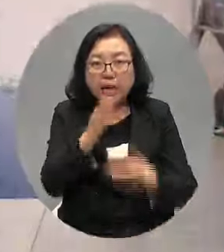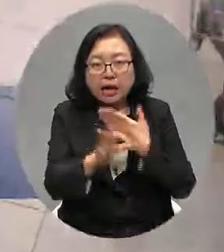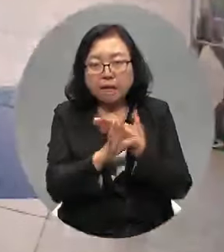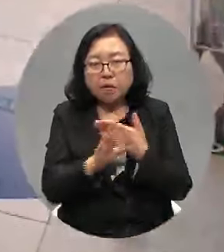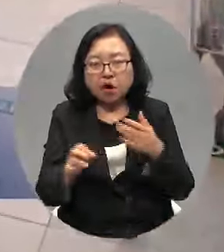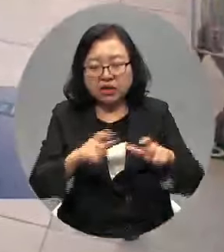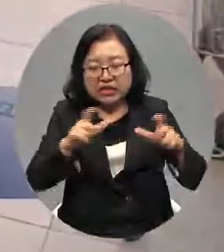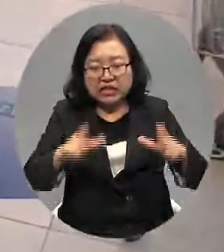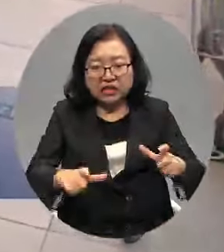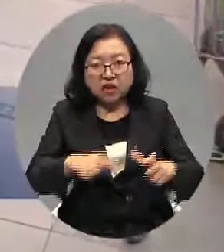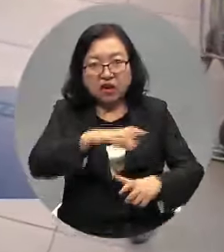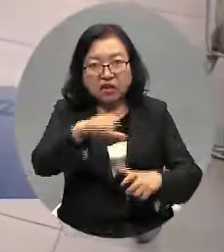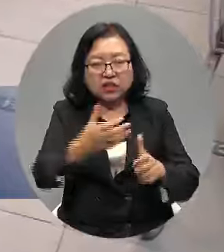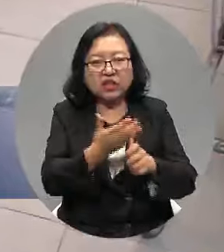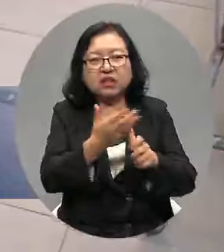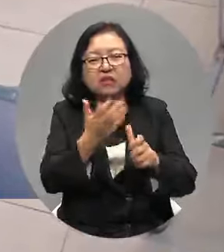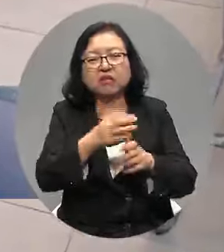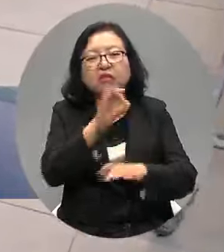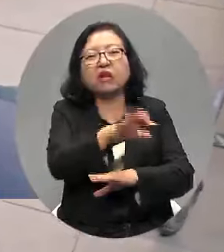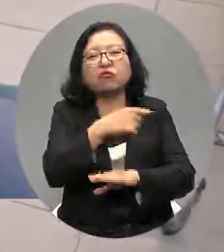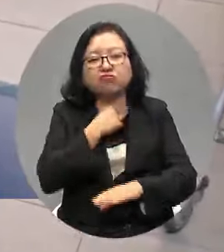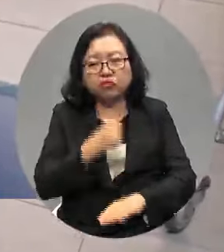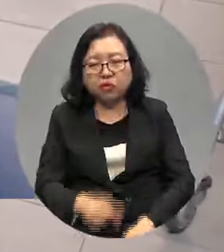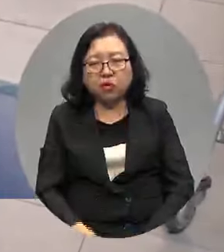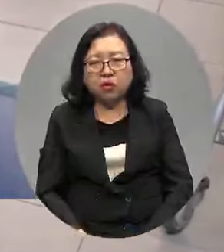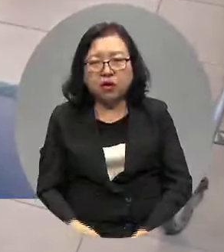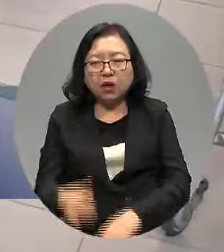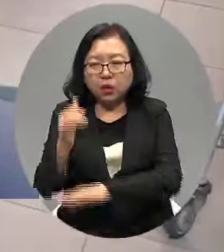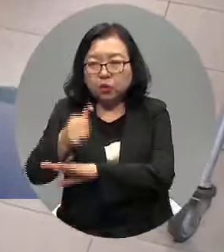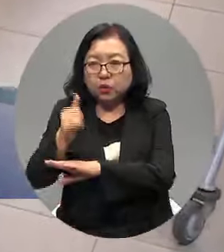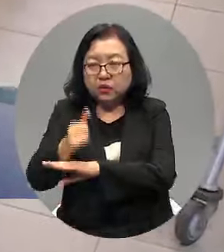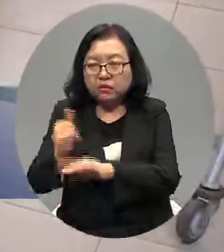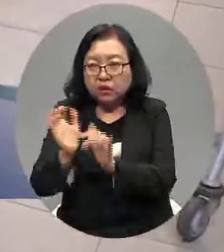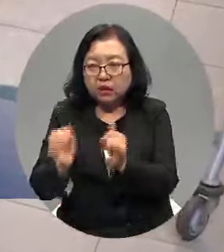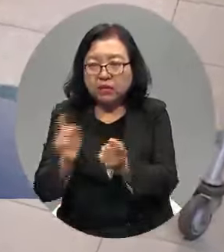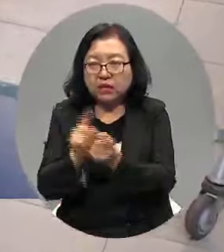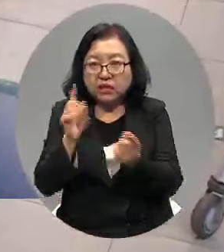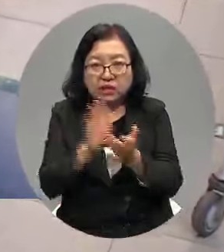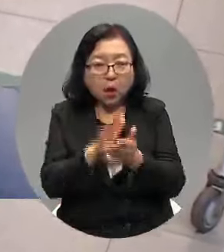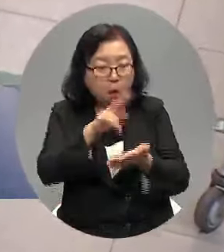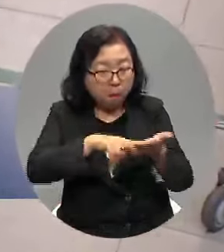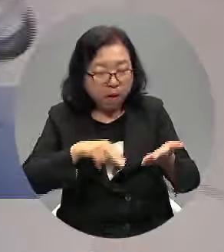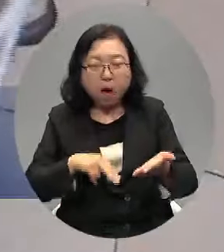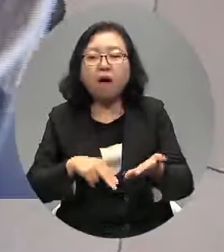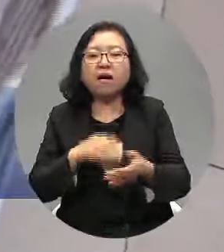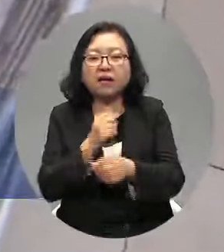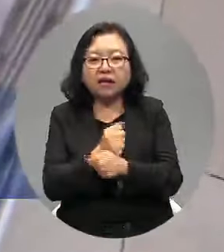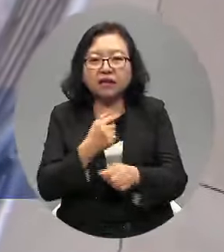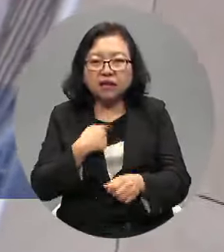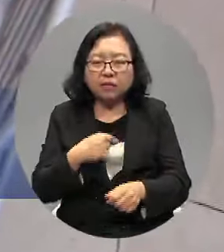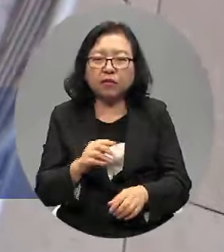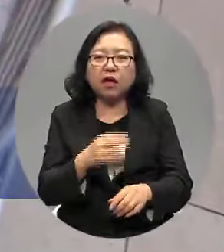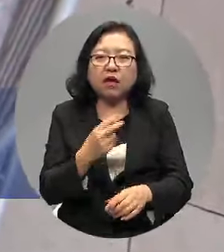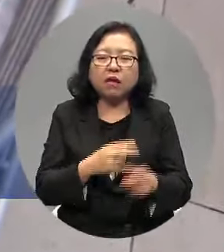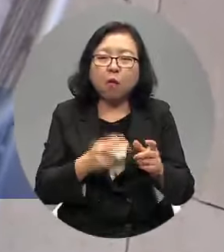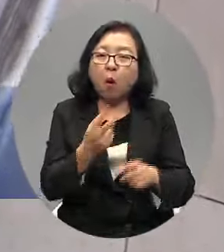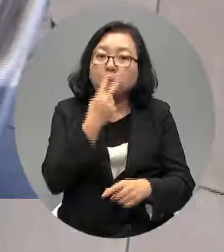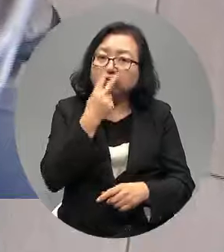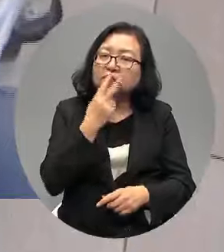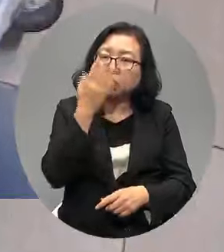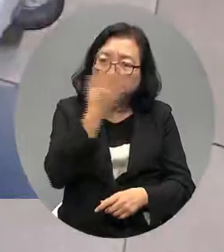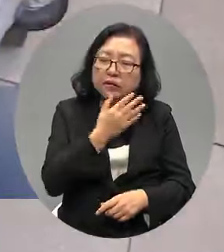있어요. 그리고 생산자가 바로 이렇게 직접 납품을 하니까 더 신선도도 좋지만